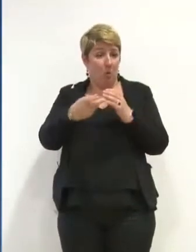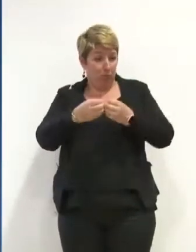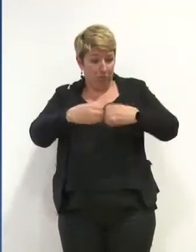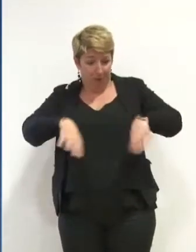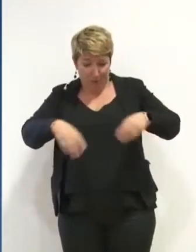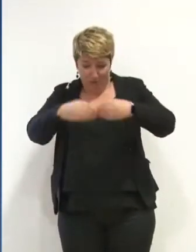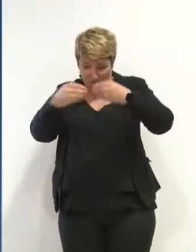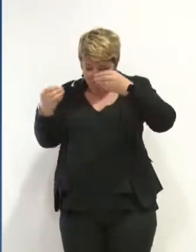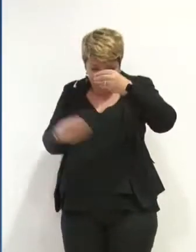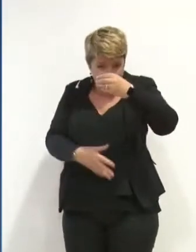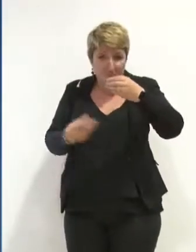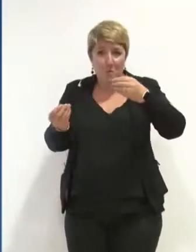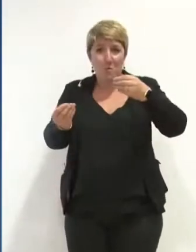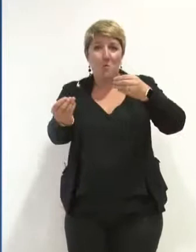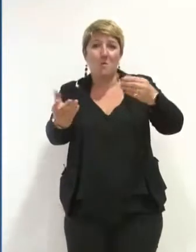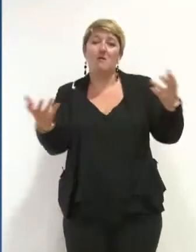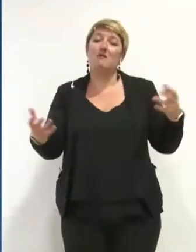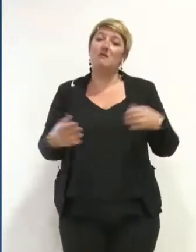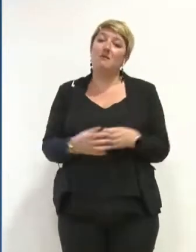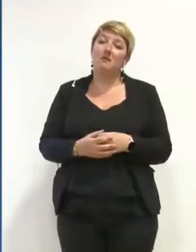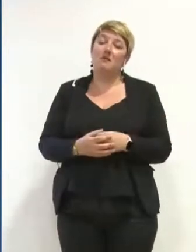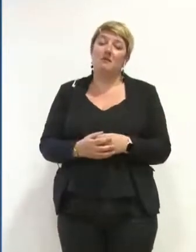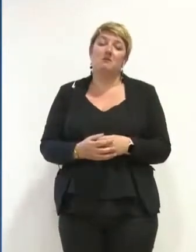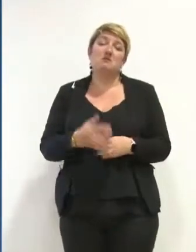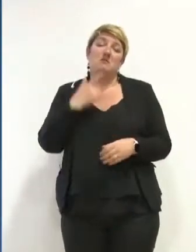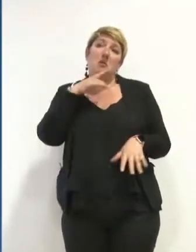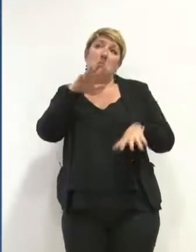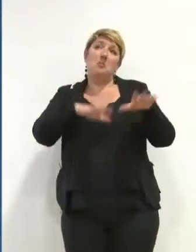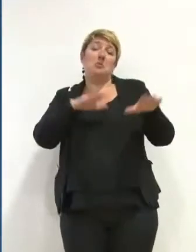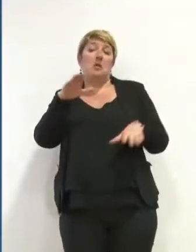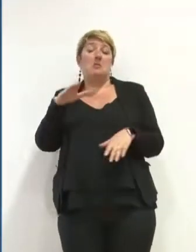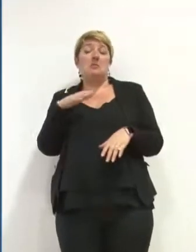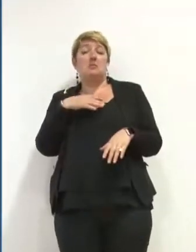ces circuits, ce qui correspondrait probablement